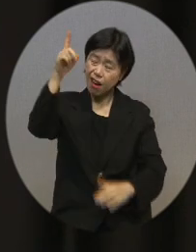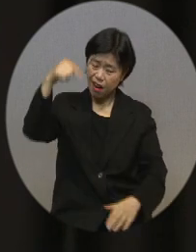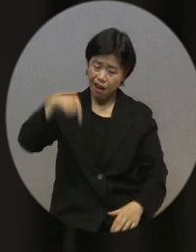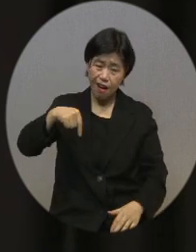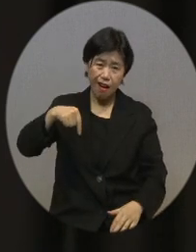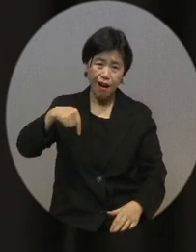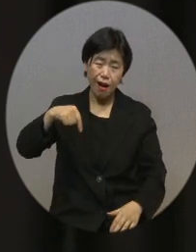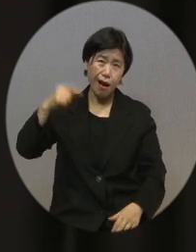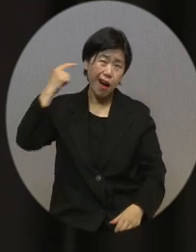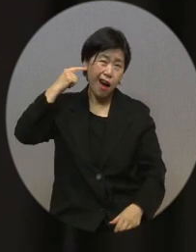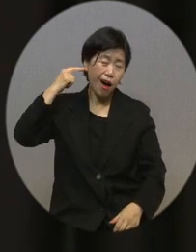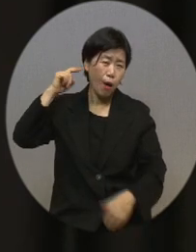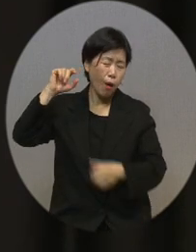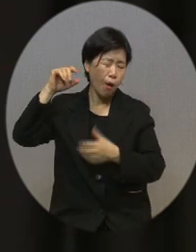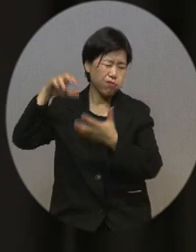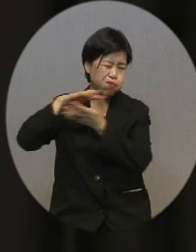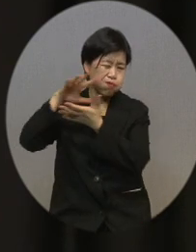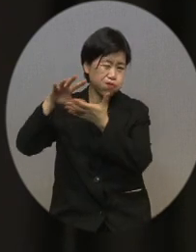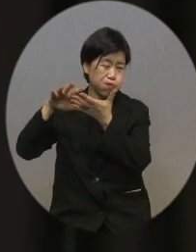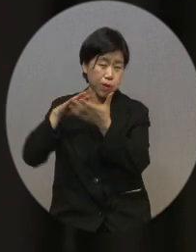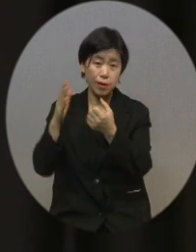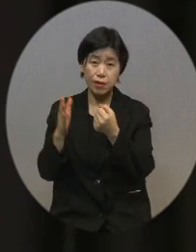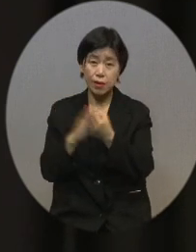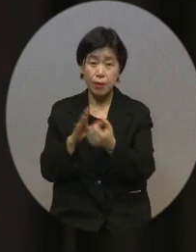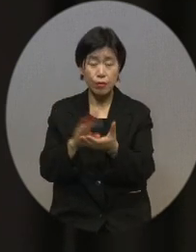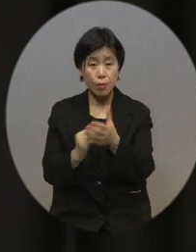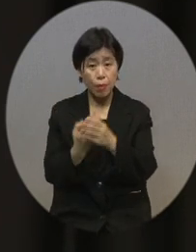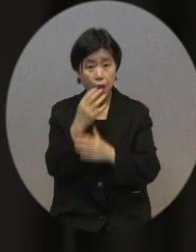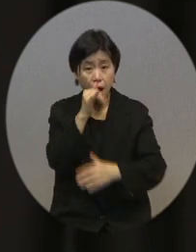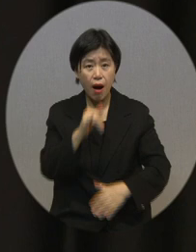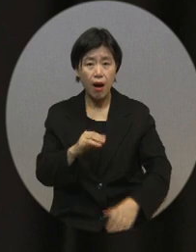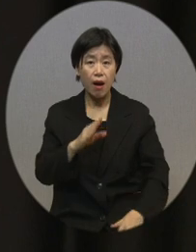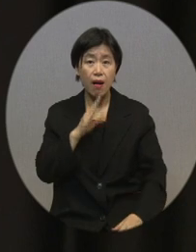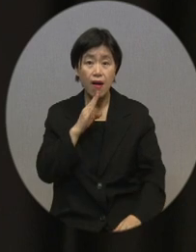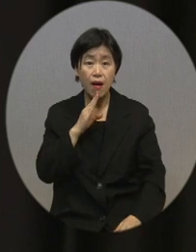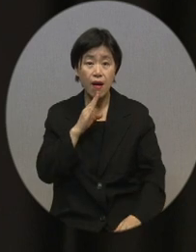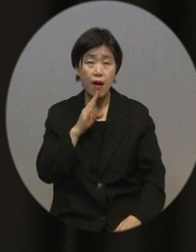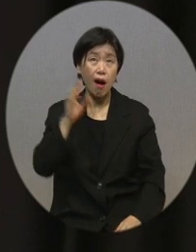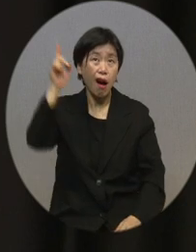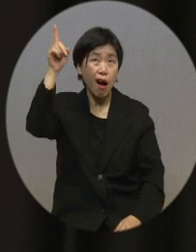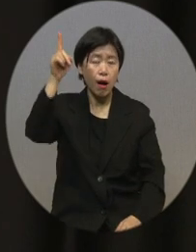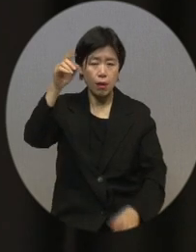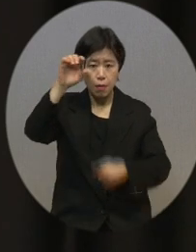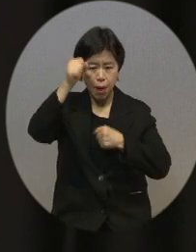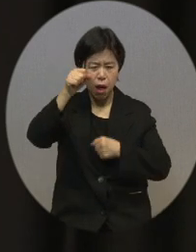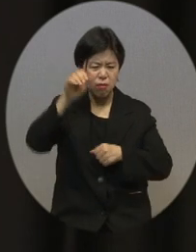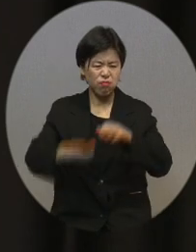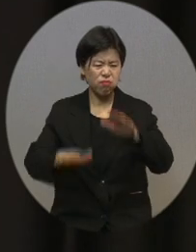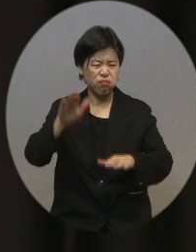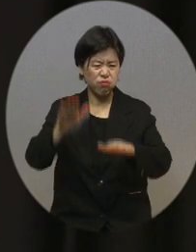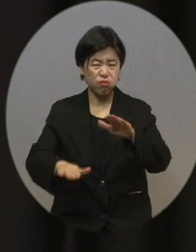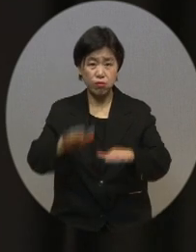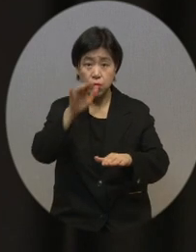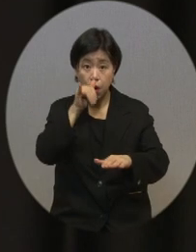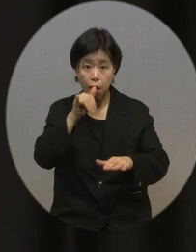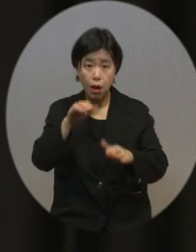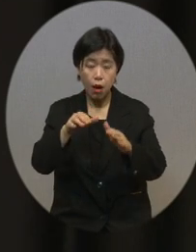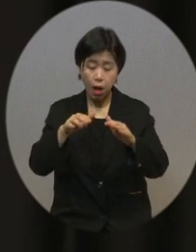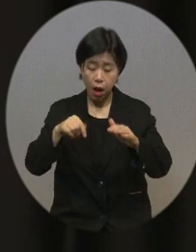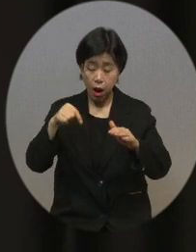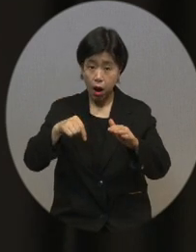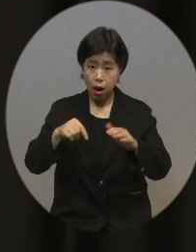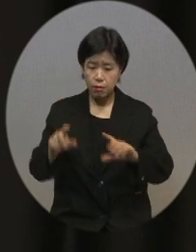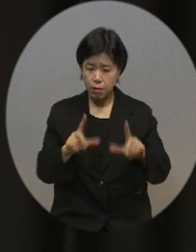분은 모르는데 네. 아주 신경이 날카로워졌어요. 네, 네, 네. 이 주민들 간의